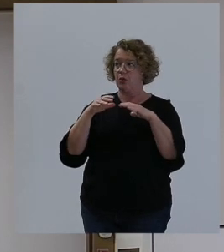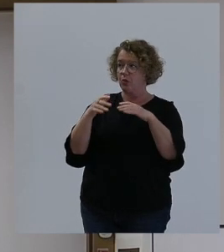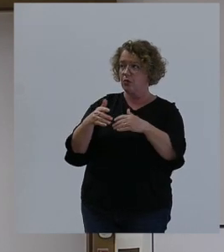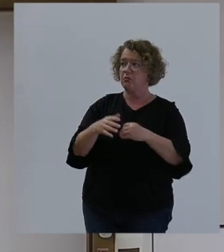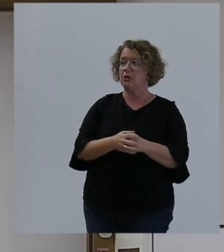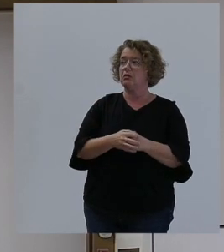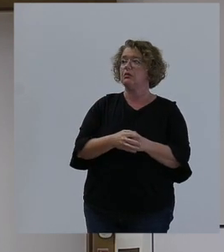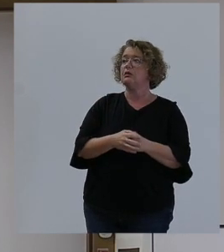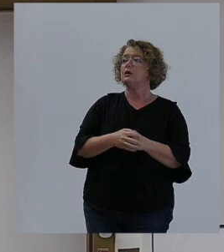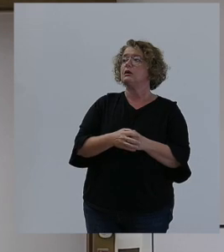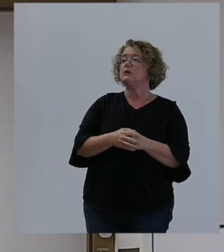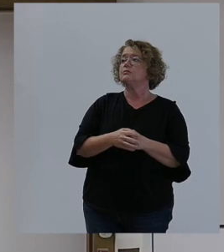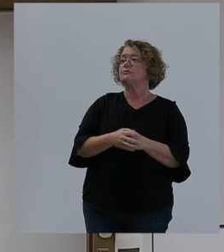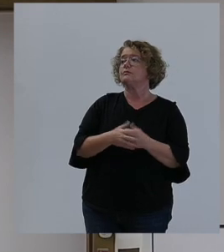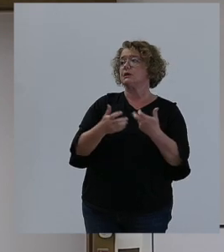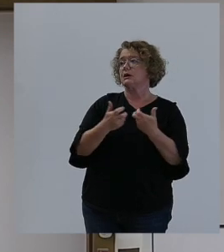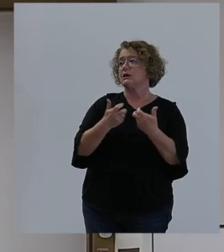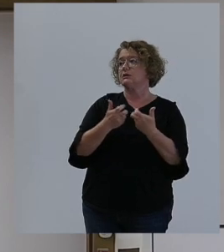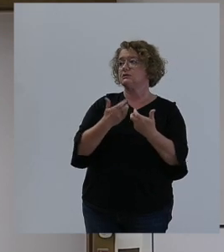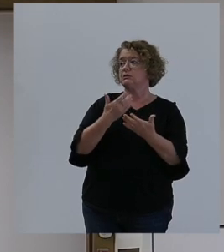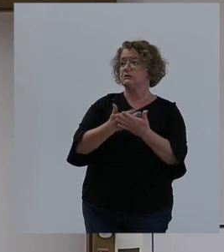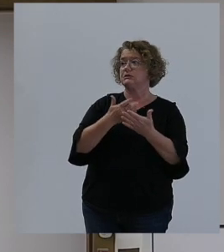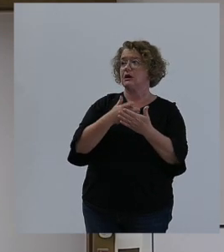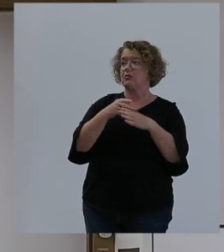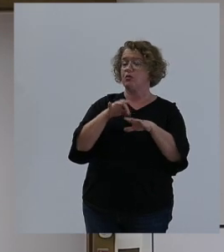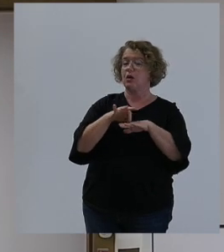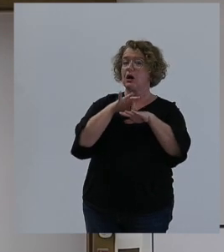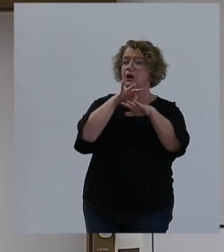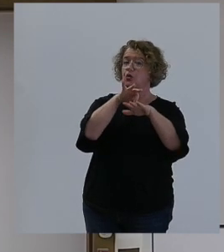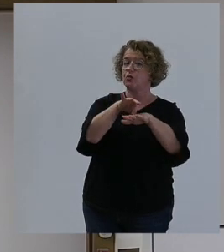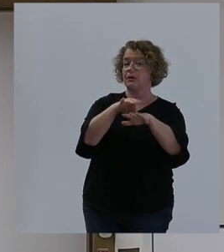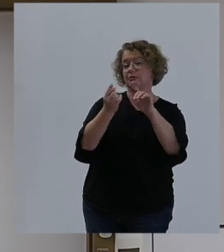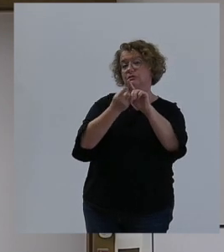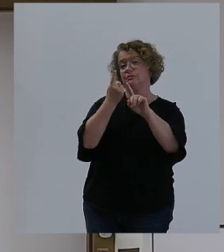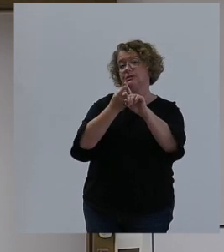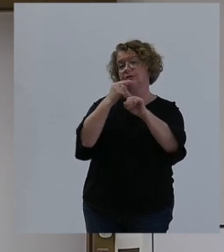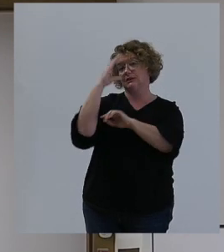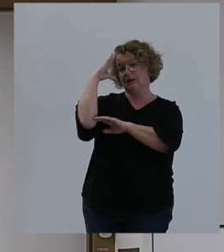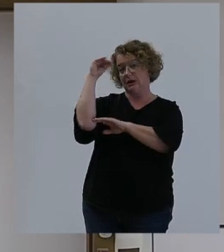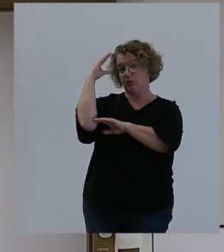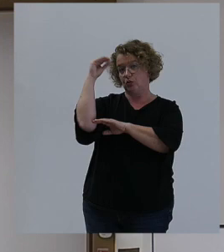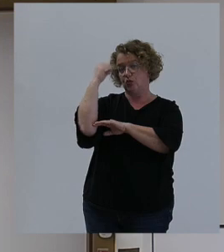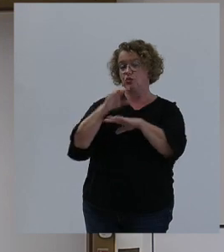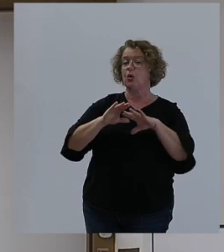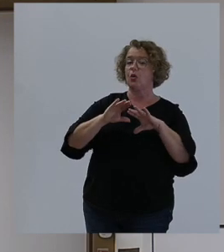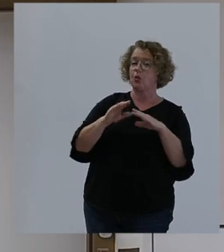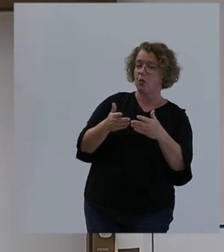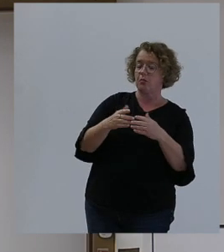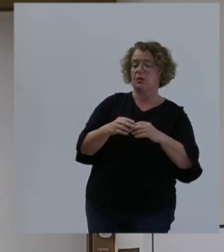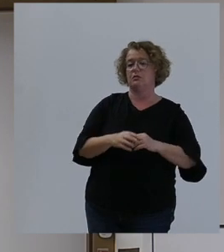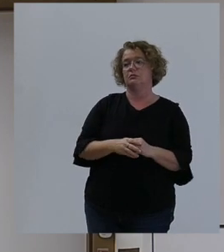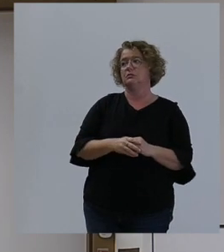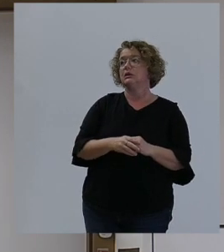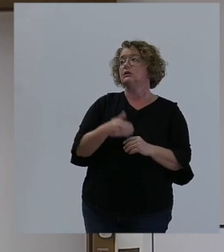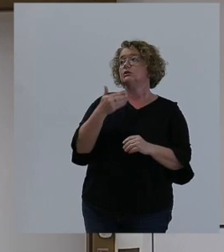notamment Nathalie Pinette, sur les mesures concrètes de l'accompagnement spécifique des étudiants qui doit être mis en place.